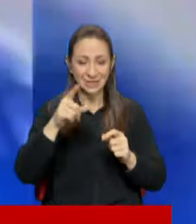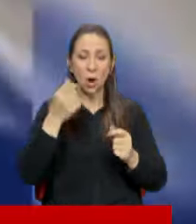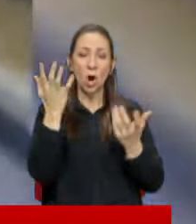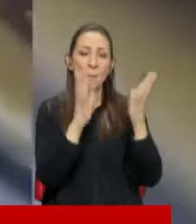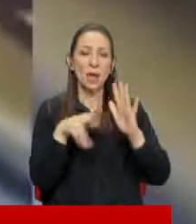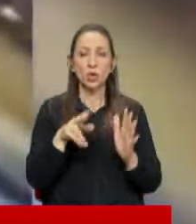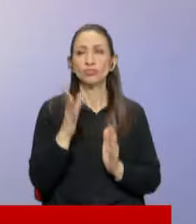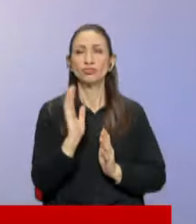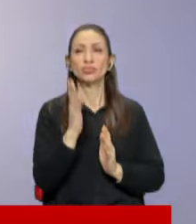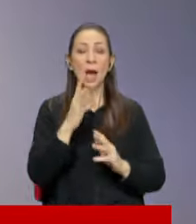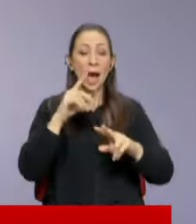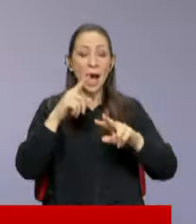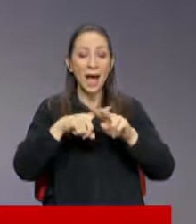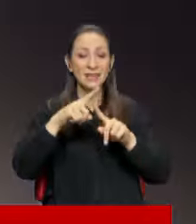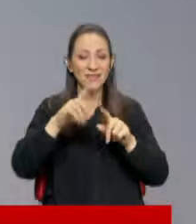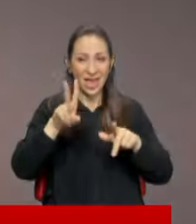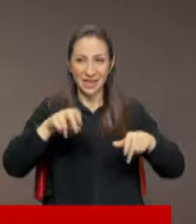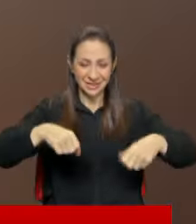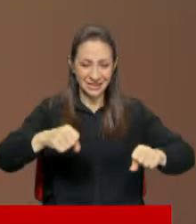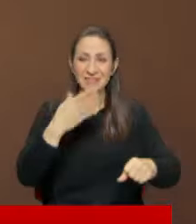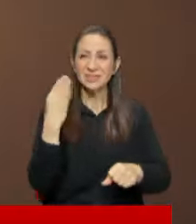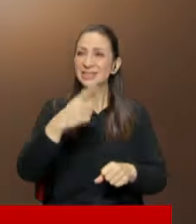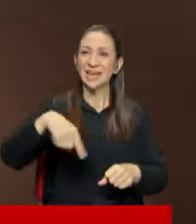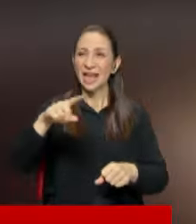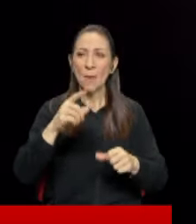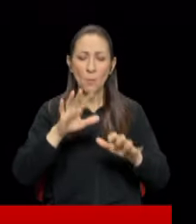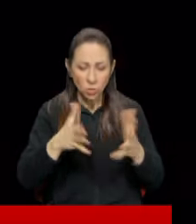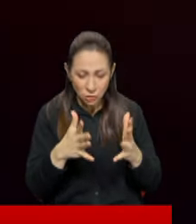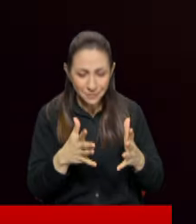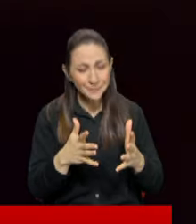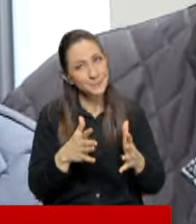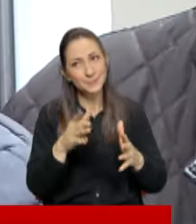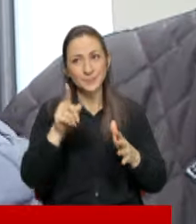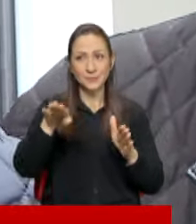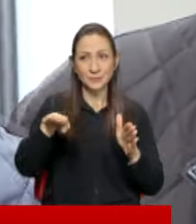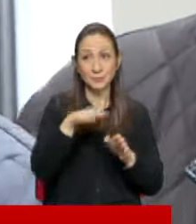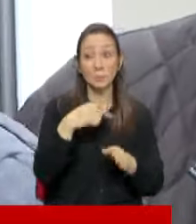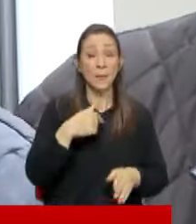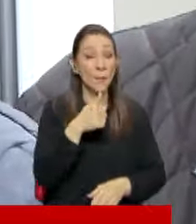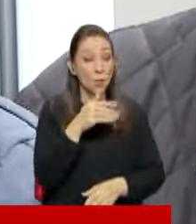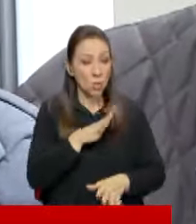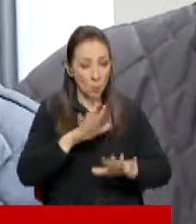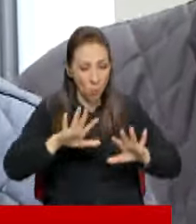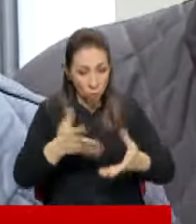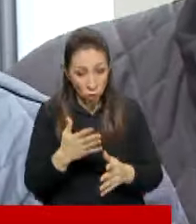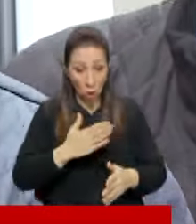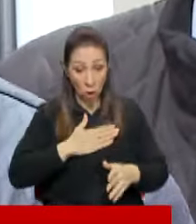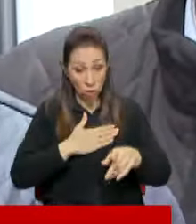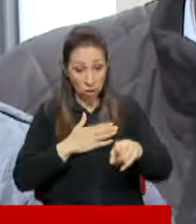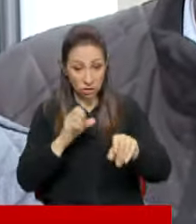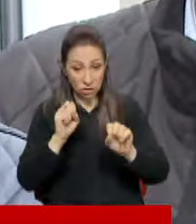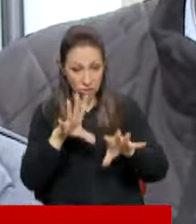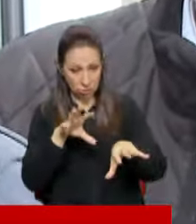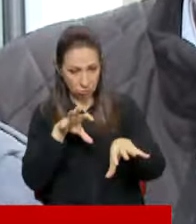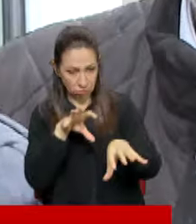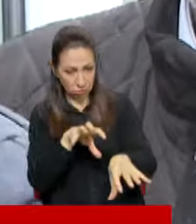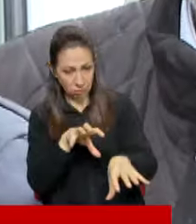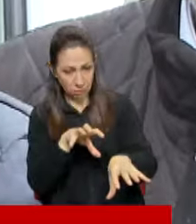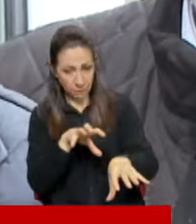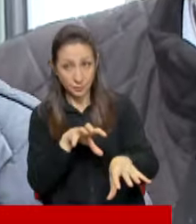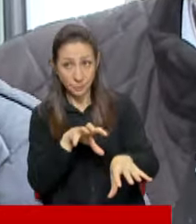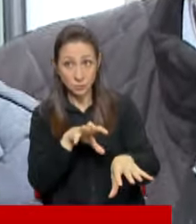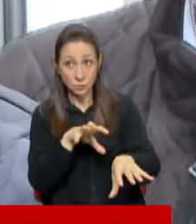halindeydi. ATV ile ilerleyen gençlerin araçları arıza yaptı o yolda. Benim oğlum arıza yapanın ön tarafına ışıklarını, flaşörlerini